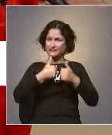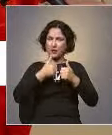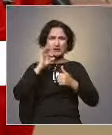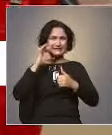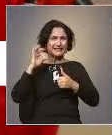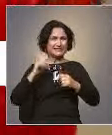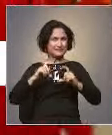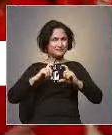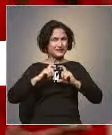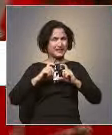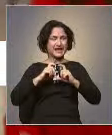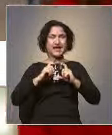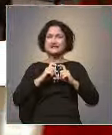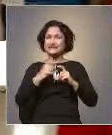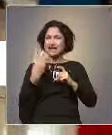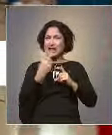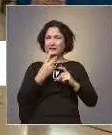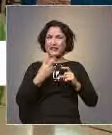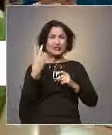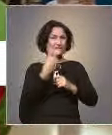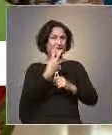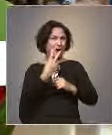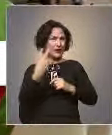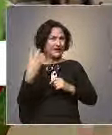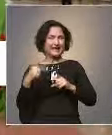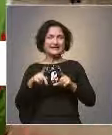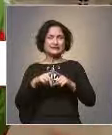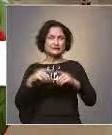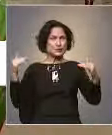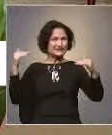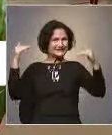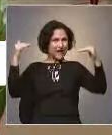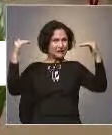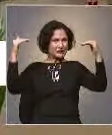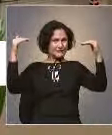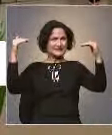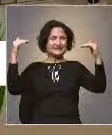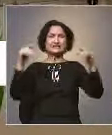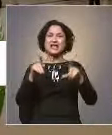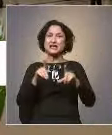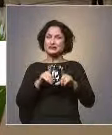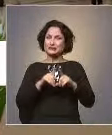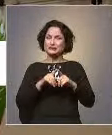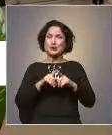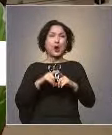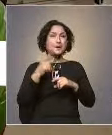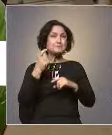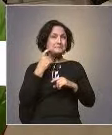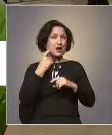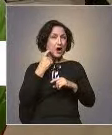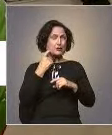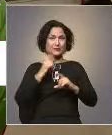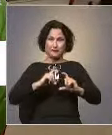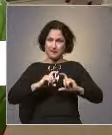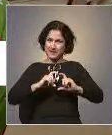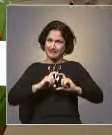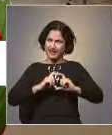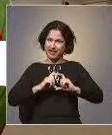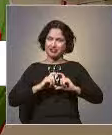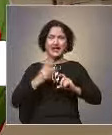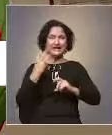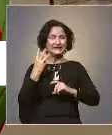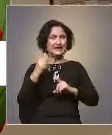смесени двойки. Във възрастова група юноши девойки старша възраст, а Боби за още един бронзов медал в категория индивидуални девойки.